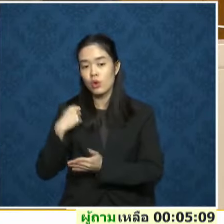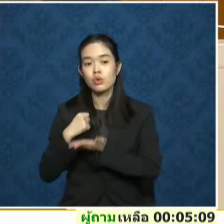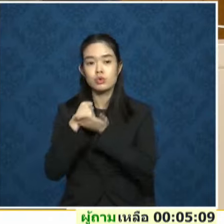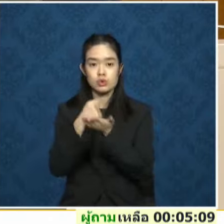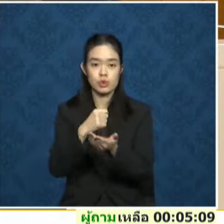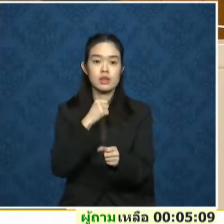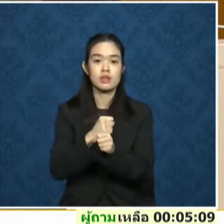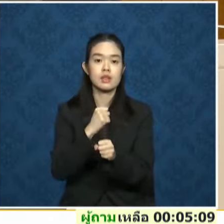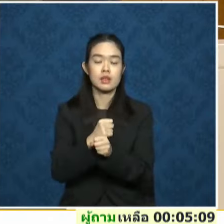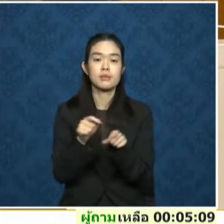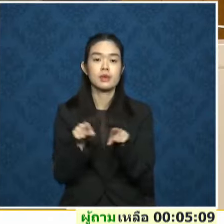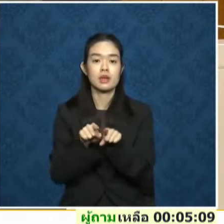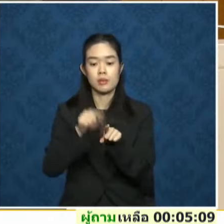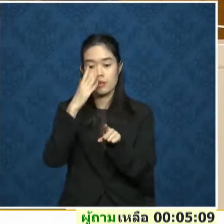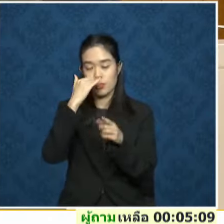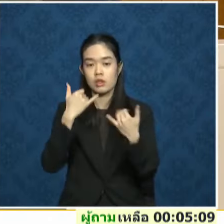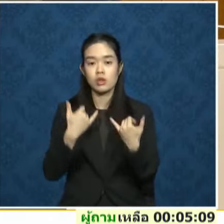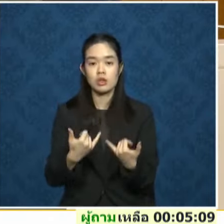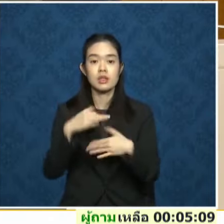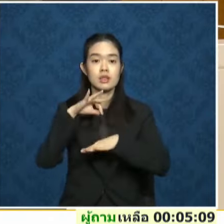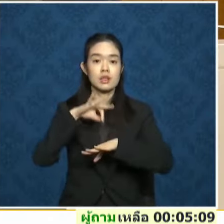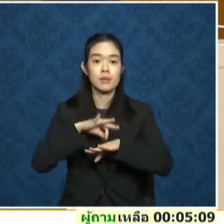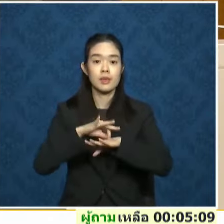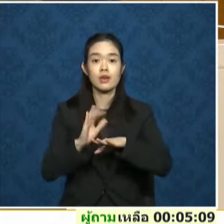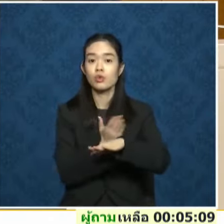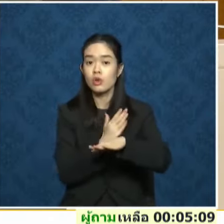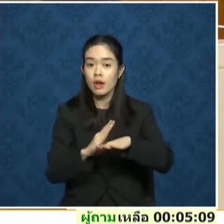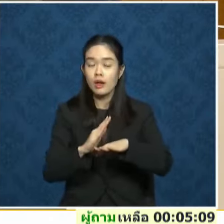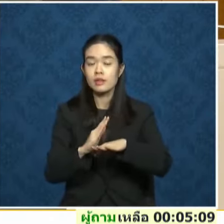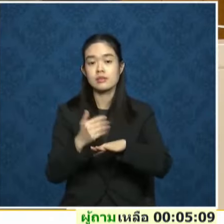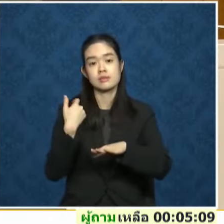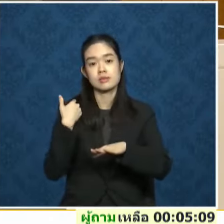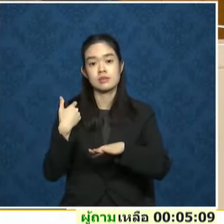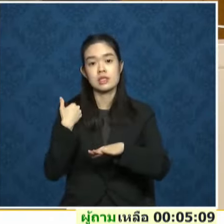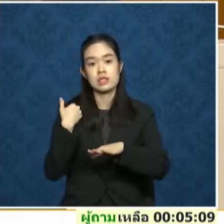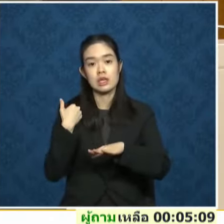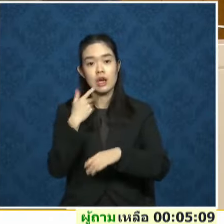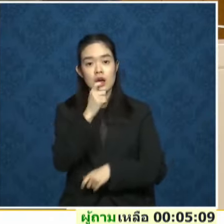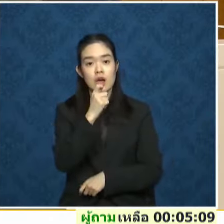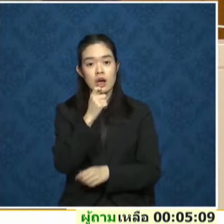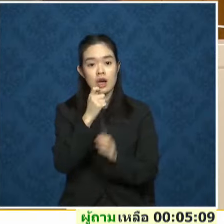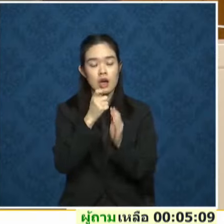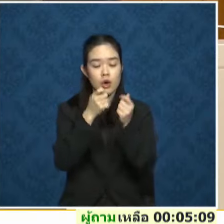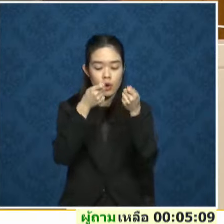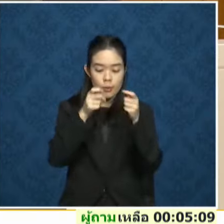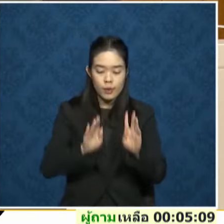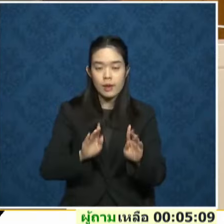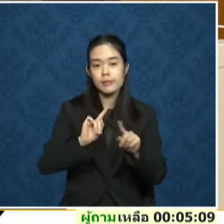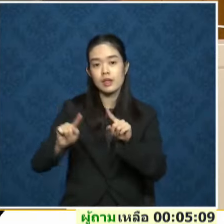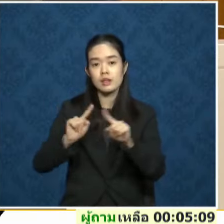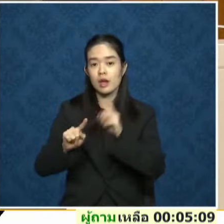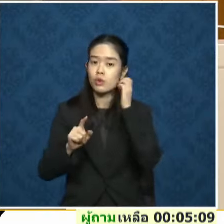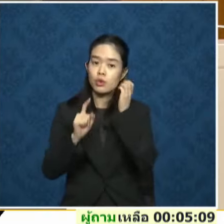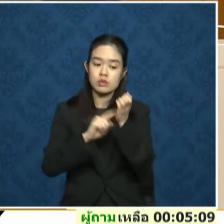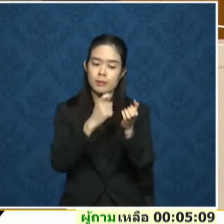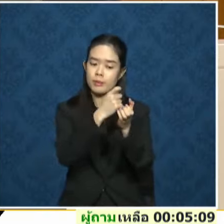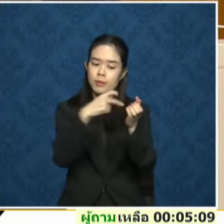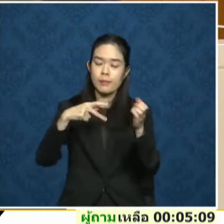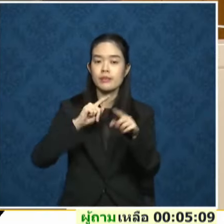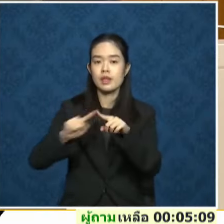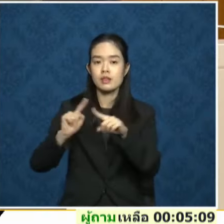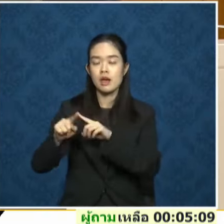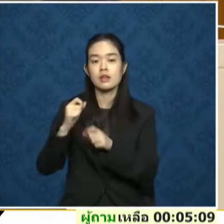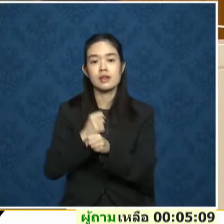างานธุรการตอนนี้ด้วยแอปพลิเคชันด้วยโปรแกรมต่างๆทำให้งานธุรการนั้นทำได้ง่าย